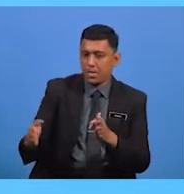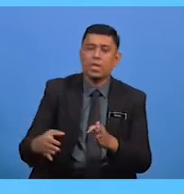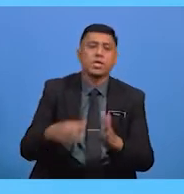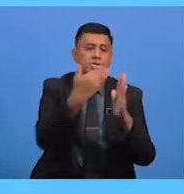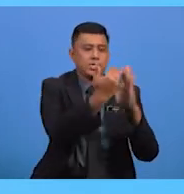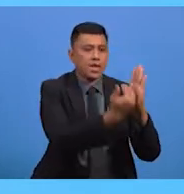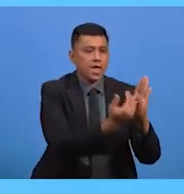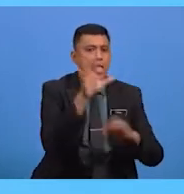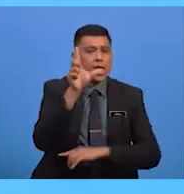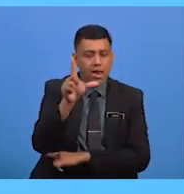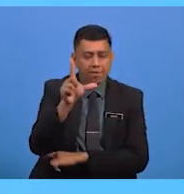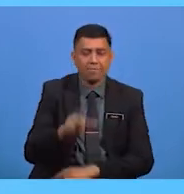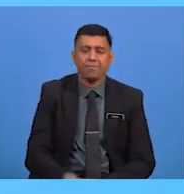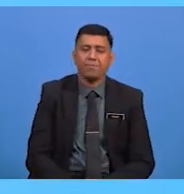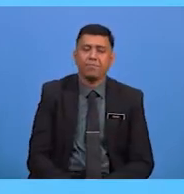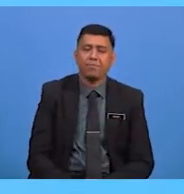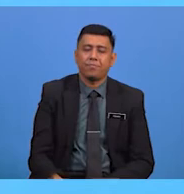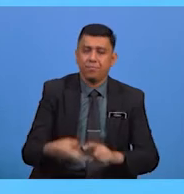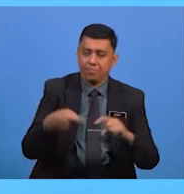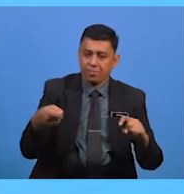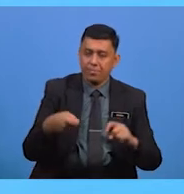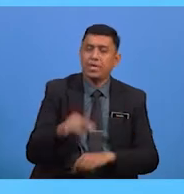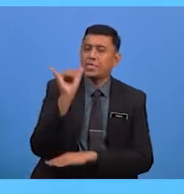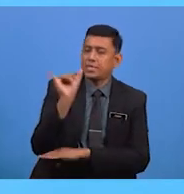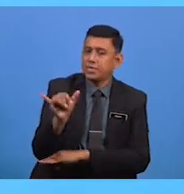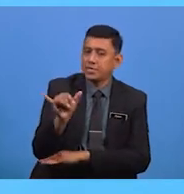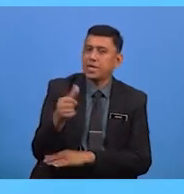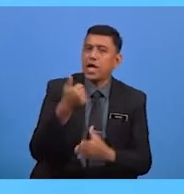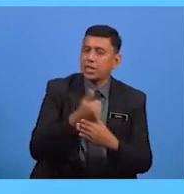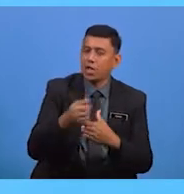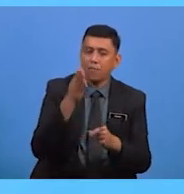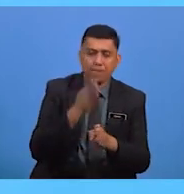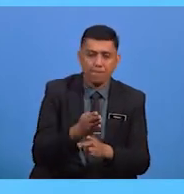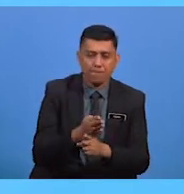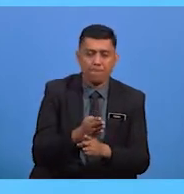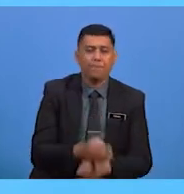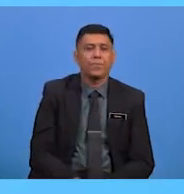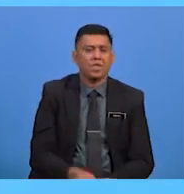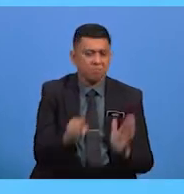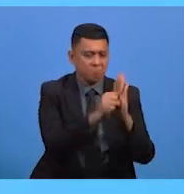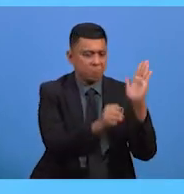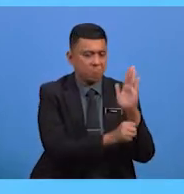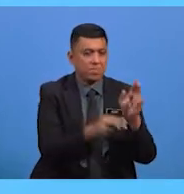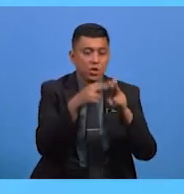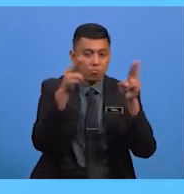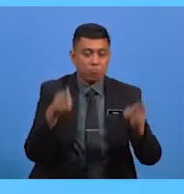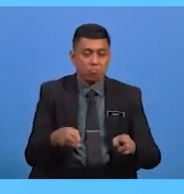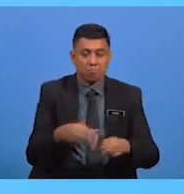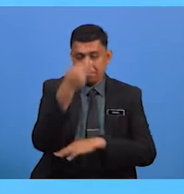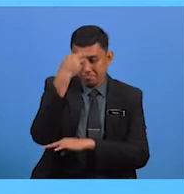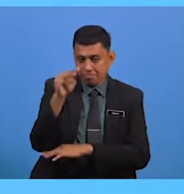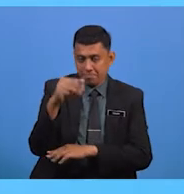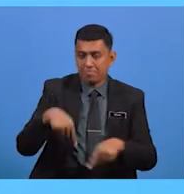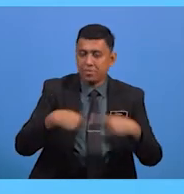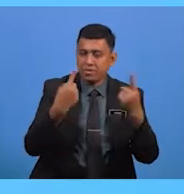senarai L. Jika keputusan boolean adalah ya atau benar, menepati syarat yang diuji, maka